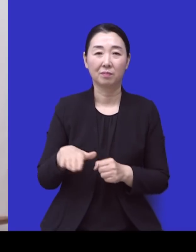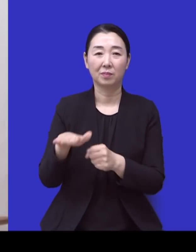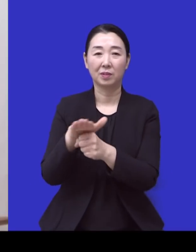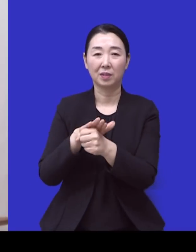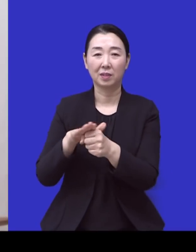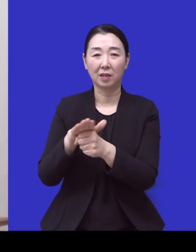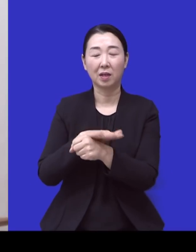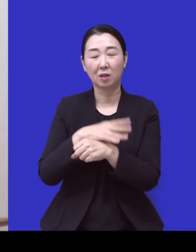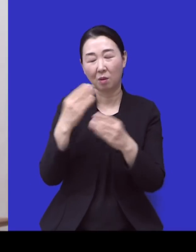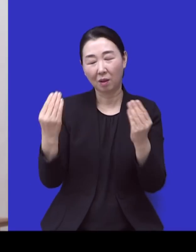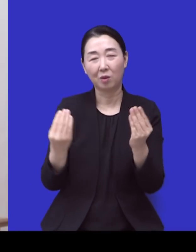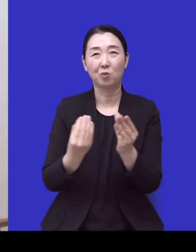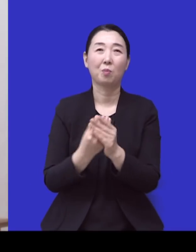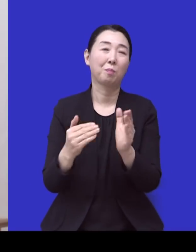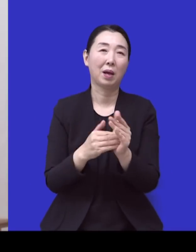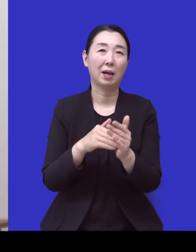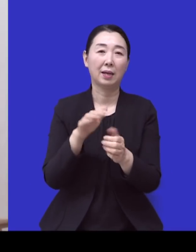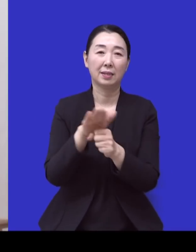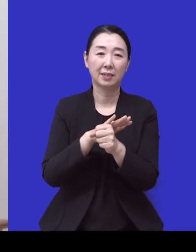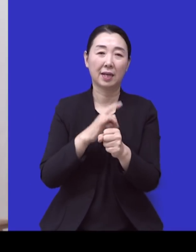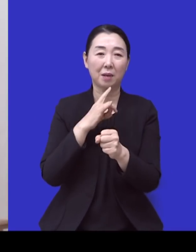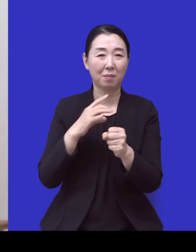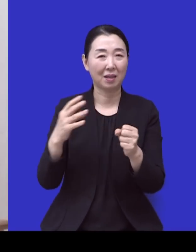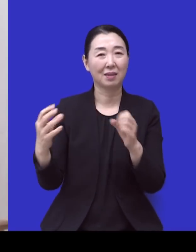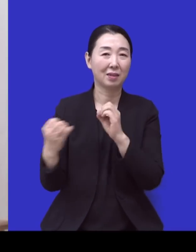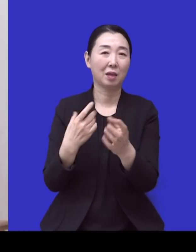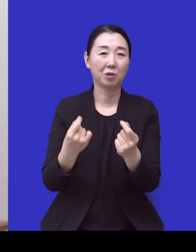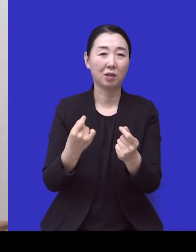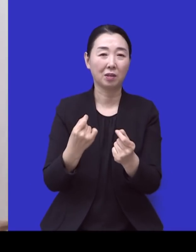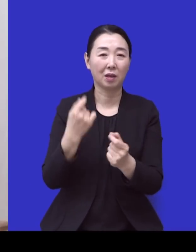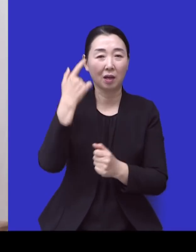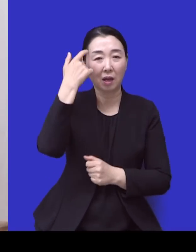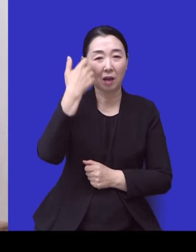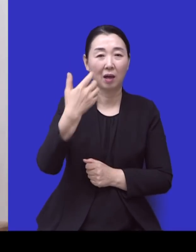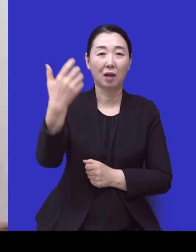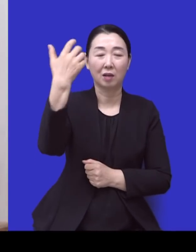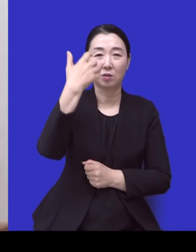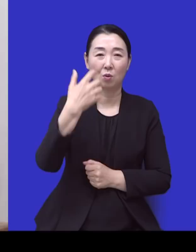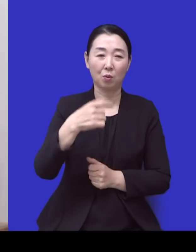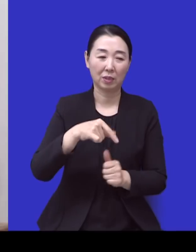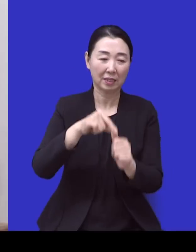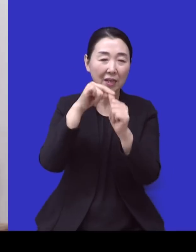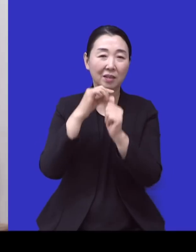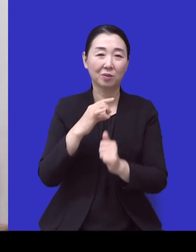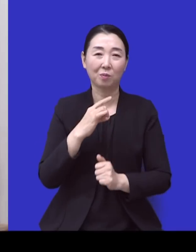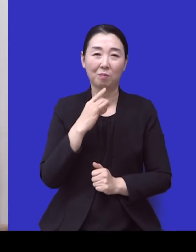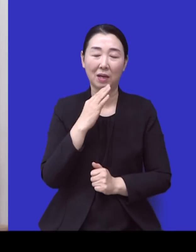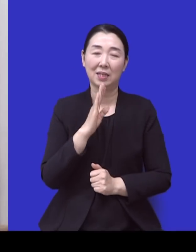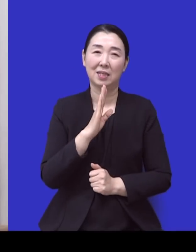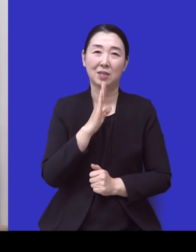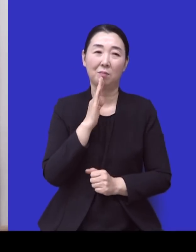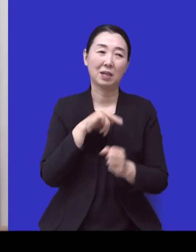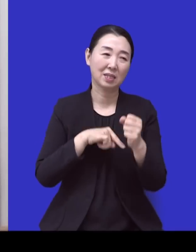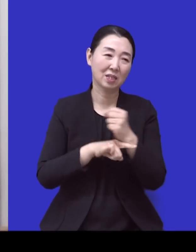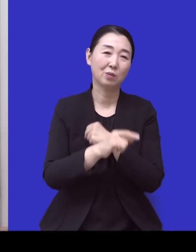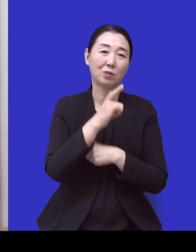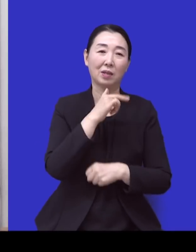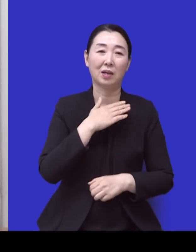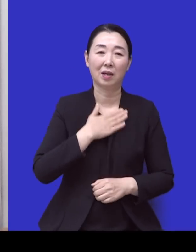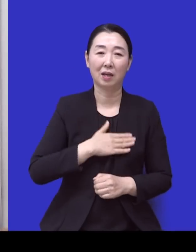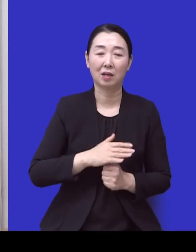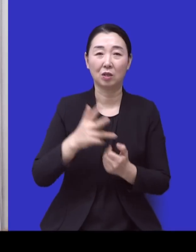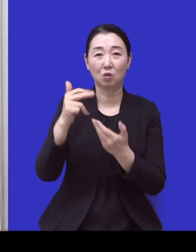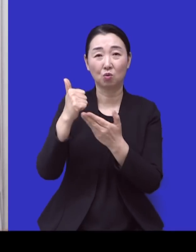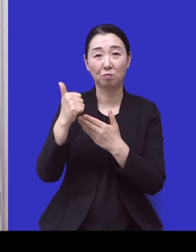사랑이 전부다. 사랑이 답이다. 진짜 한 영혼을 살리는 것만이 진짜 진리구나.